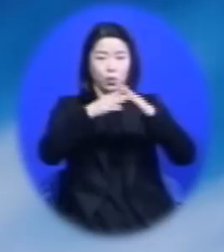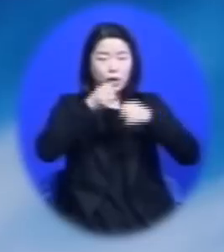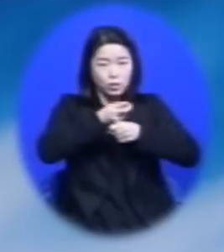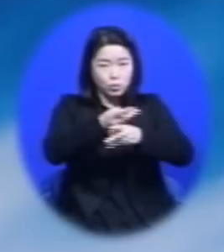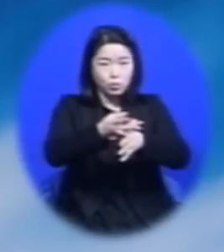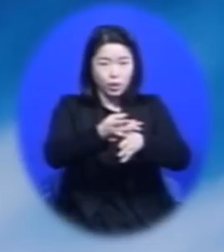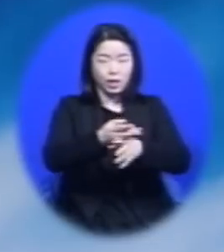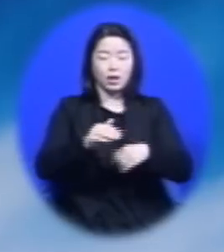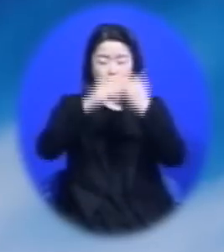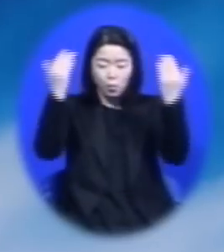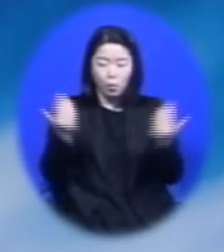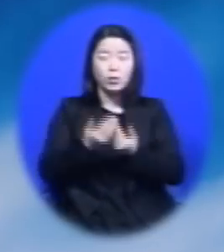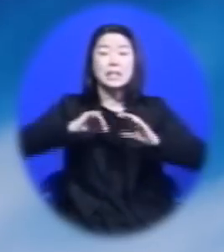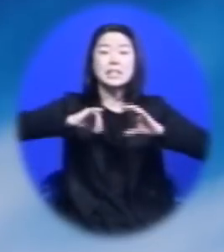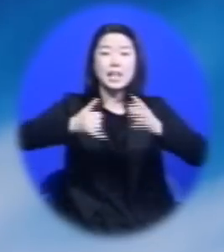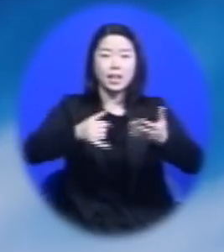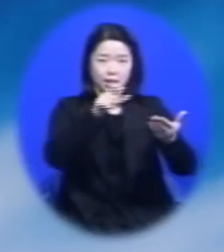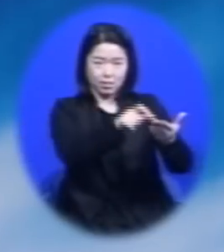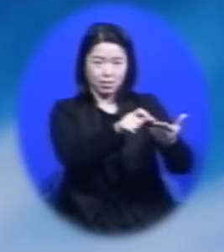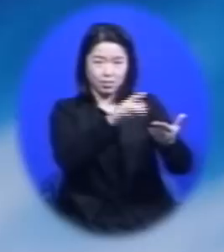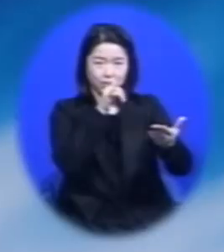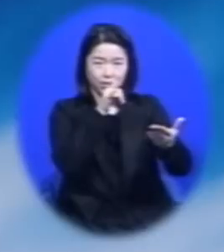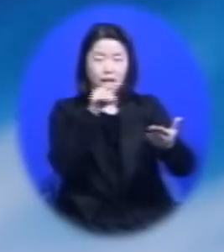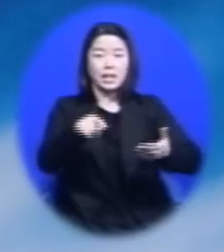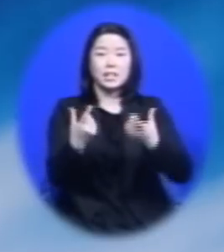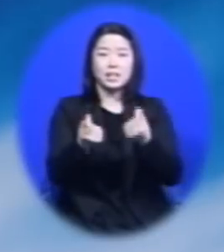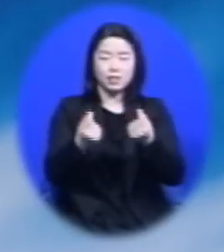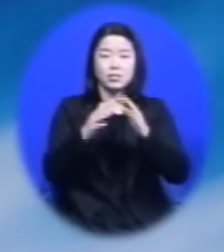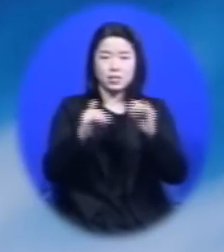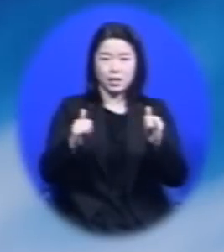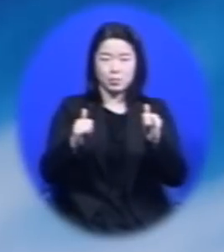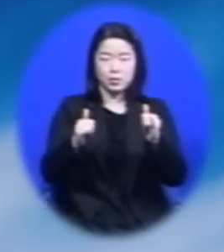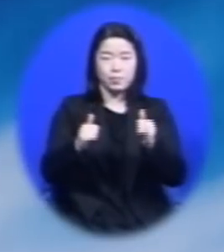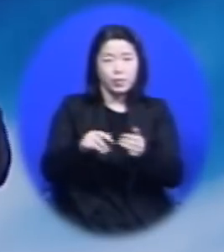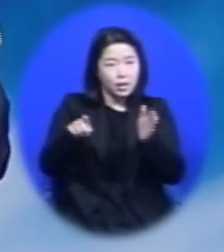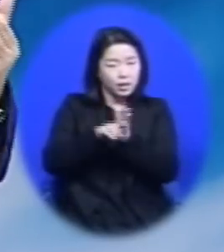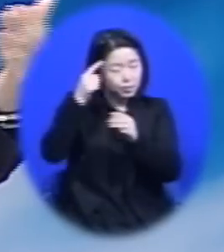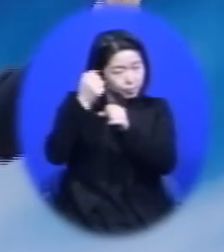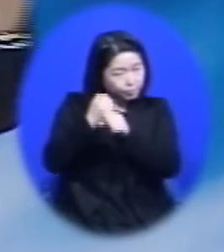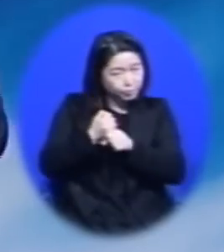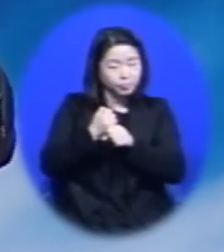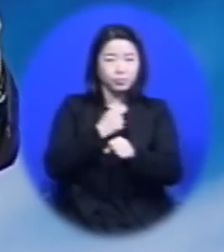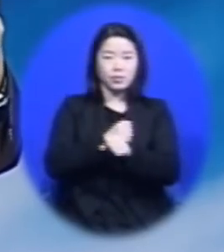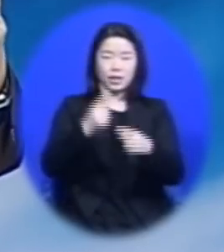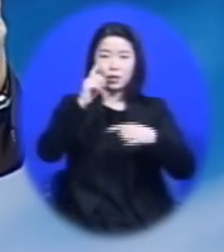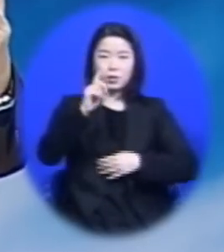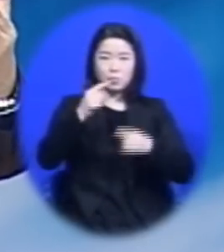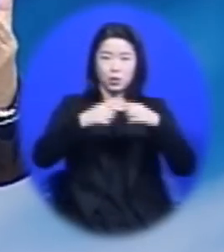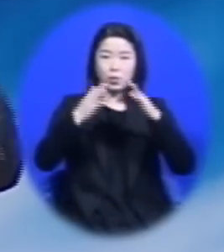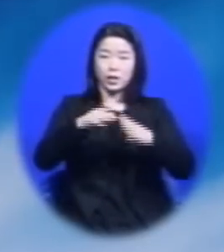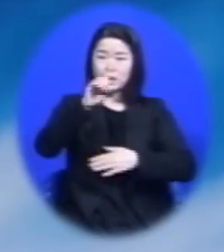전세계 그렇게 썼어요 은 신학적으로 교회는 다 한